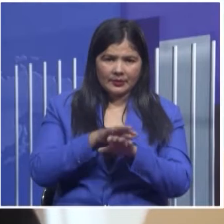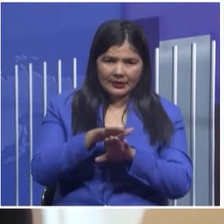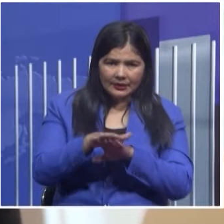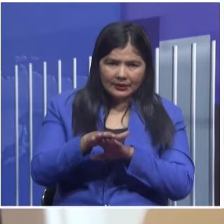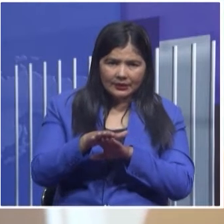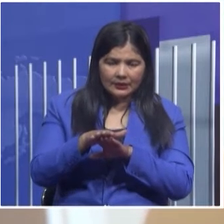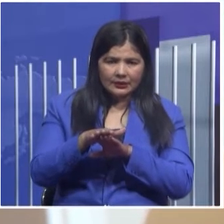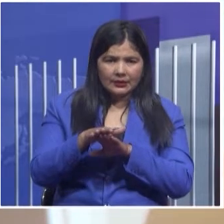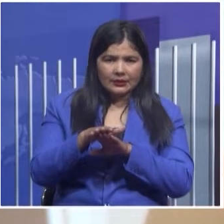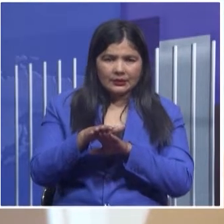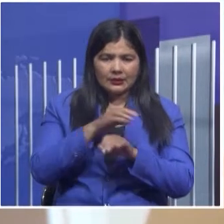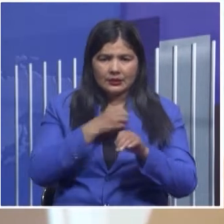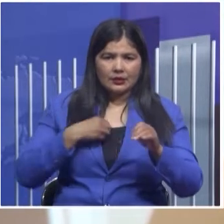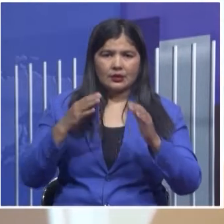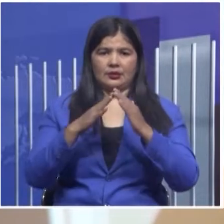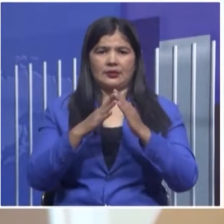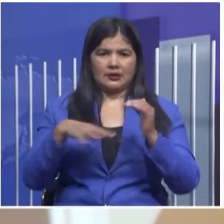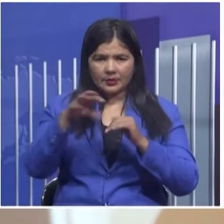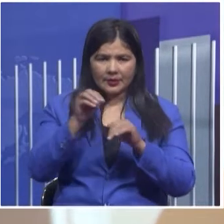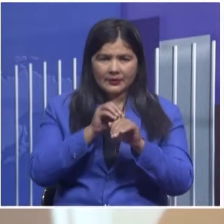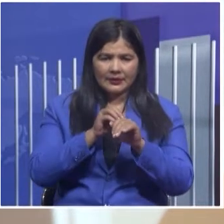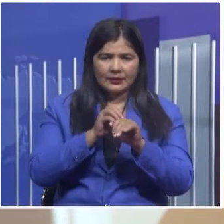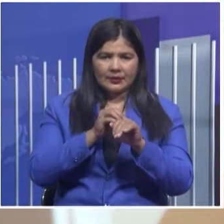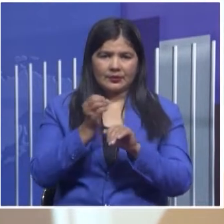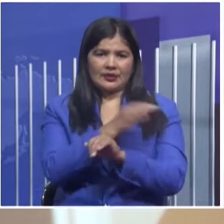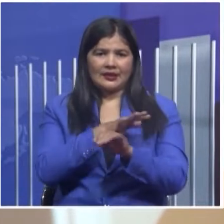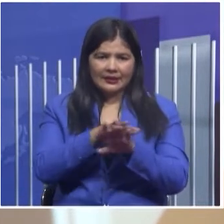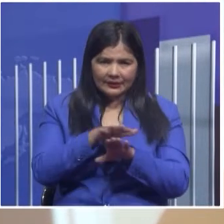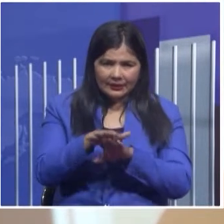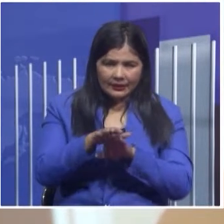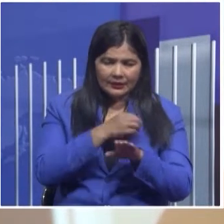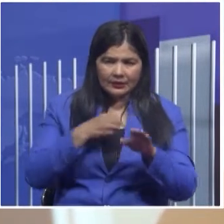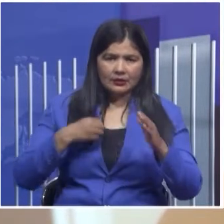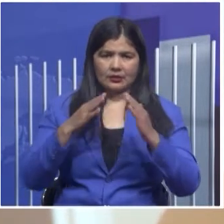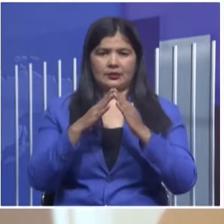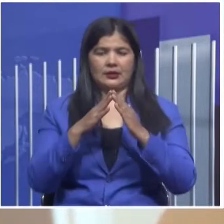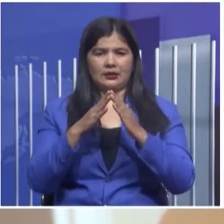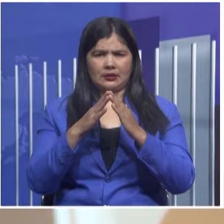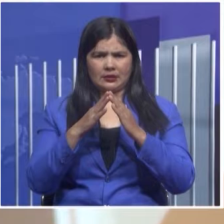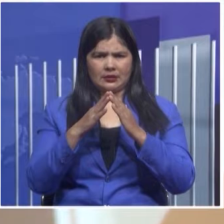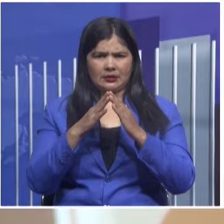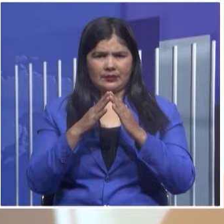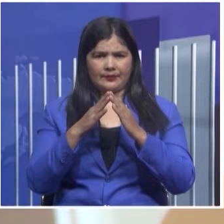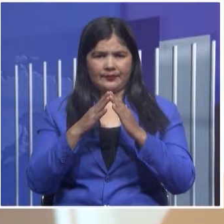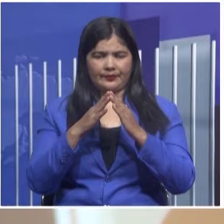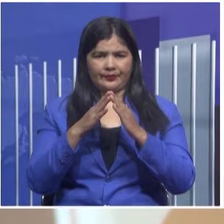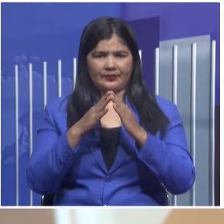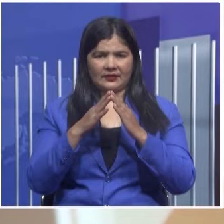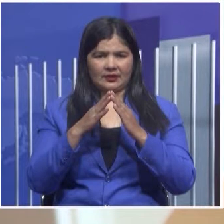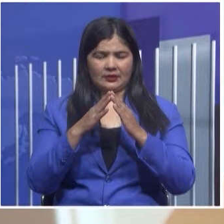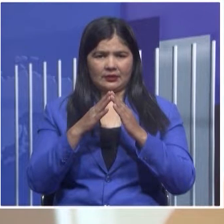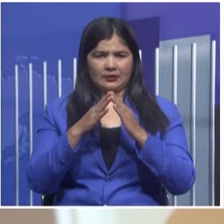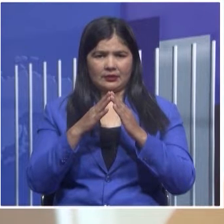प्रसुति गराउन सक्ने अस्पताल, सबैभन्दा धेरै स्नेक बाइटलाई हेर्न सक्ने अस्पताल र सबैभन्दा धेरै अर्थोपेडिक इमर्जेन्सीहरू हेर्न सक्ने